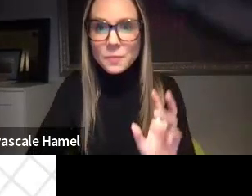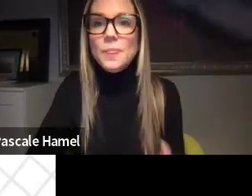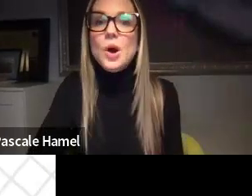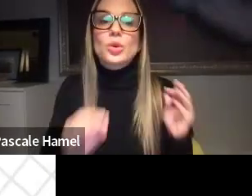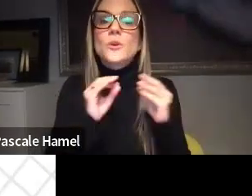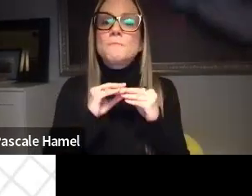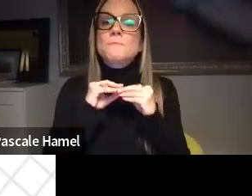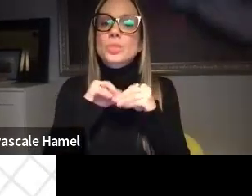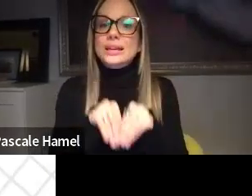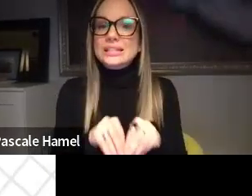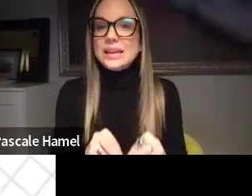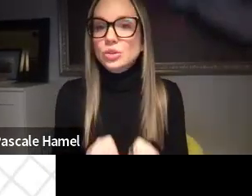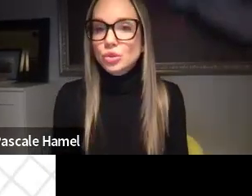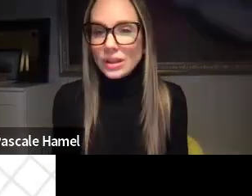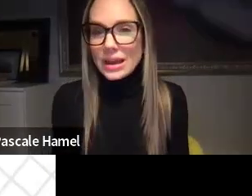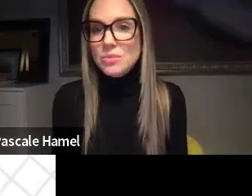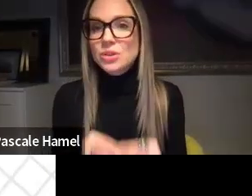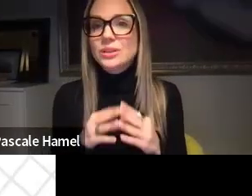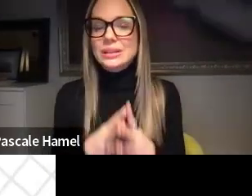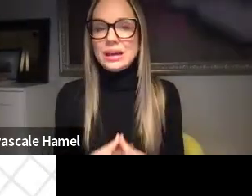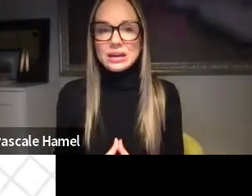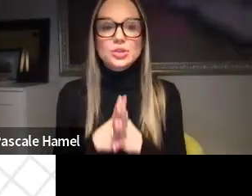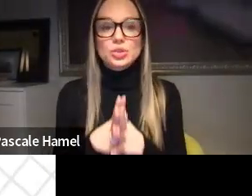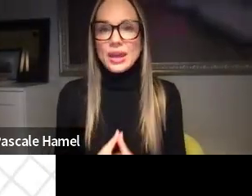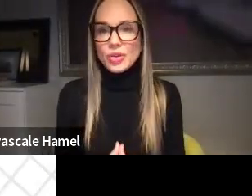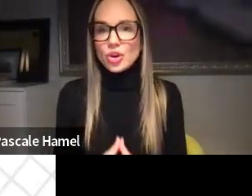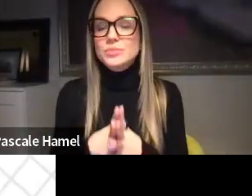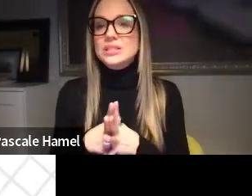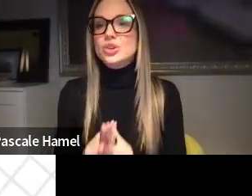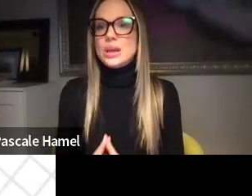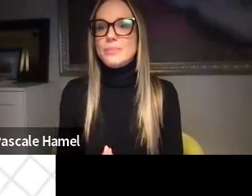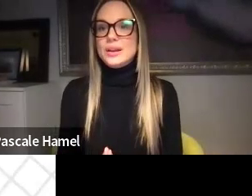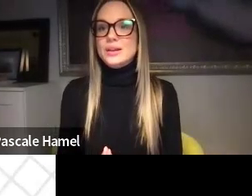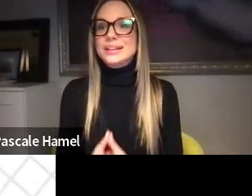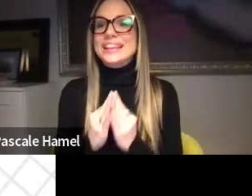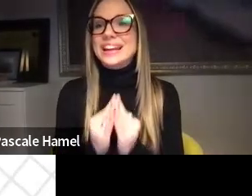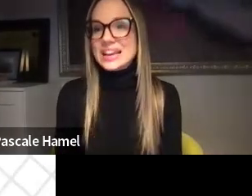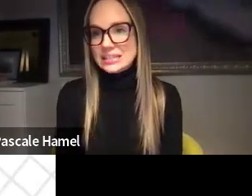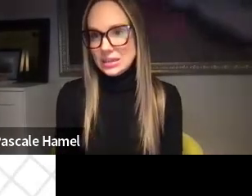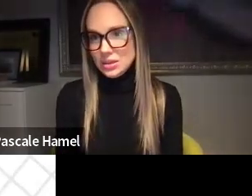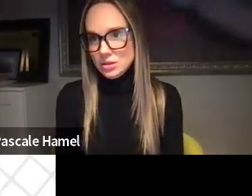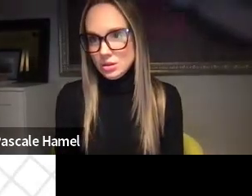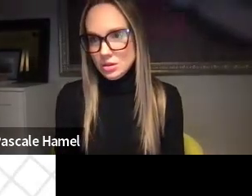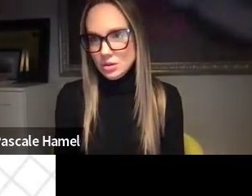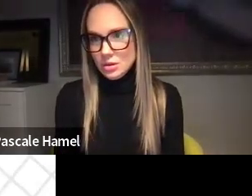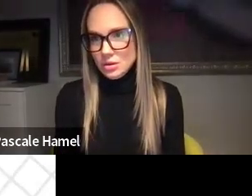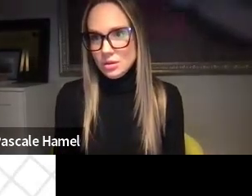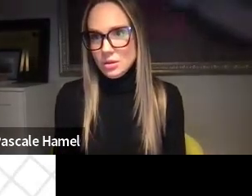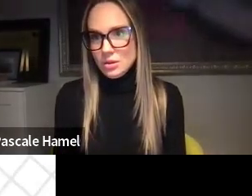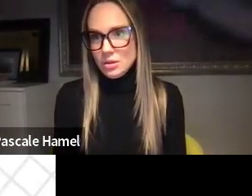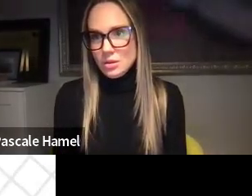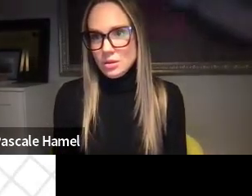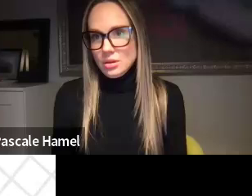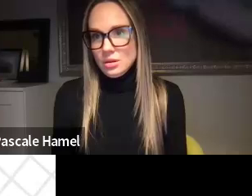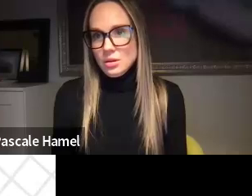OK, parfait. Donc, les incontournables dans une garde-robe, c'est ce que j'appelle des classiques.